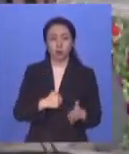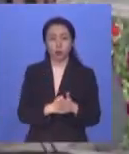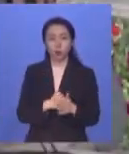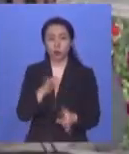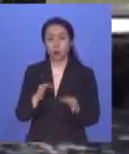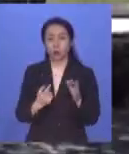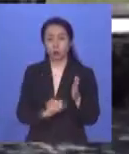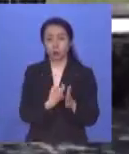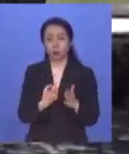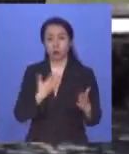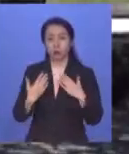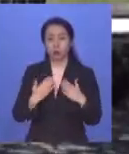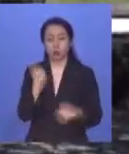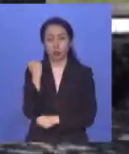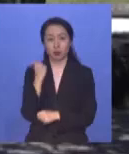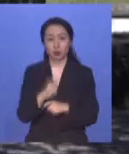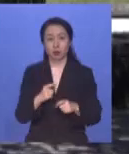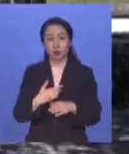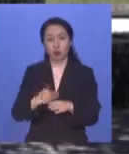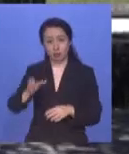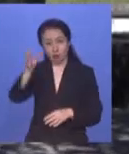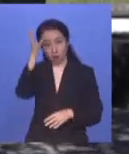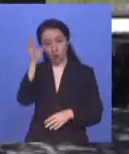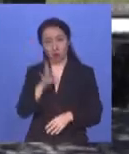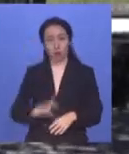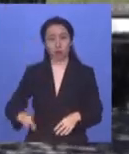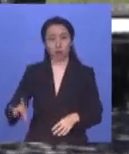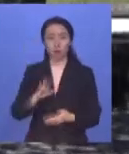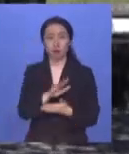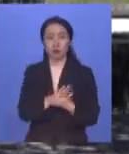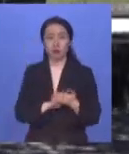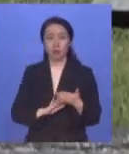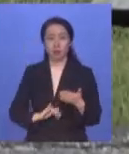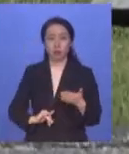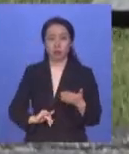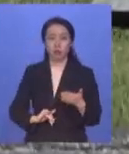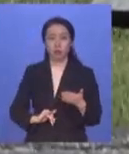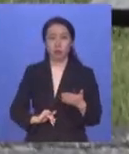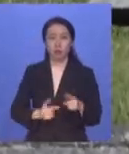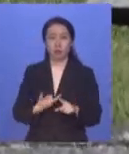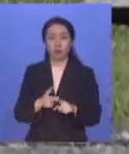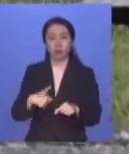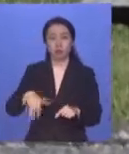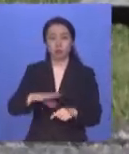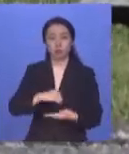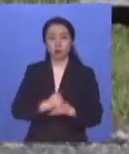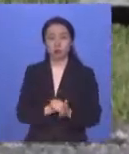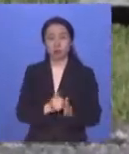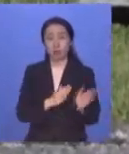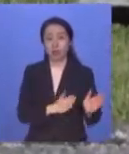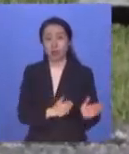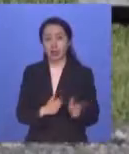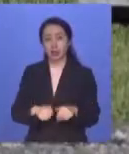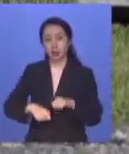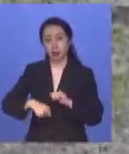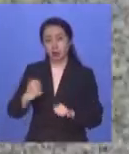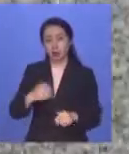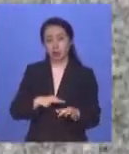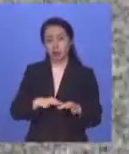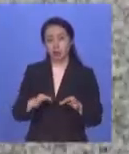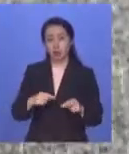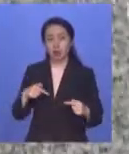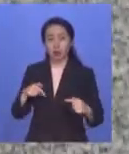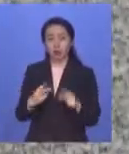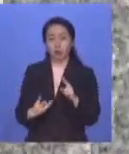досудебное расследование в отношении работников отдела образования района продолжается. Наряду с этим установлен ряд нарушений в